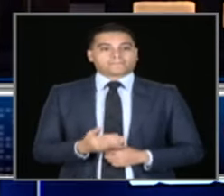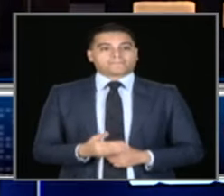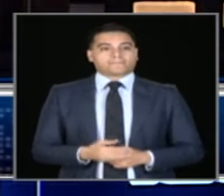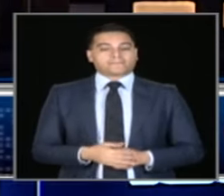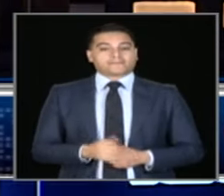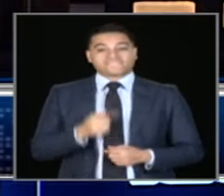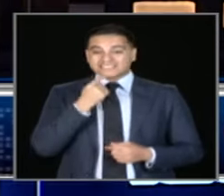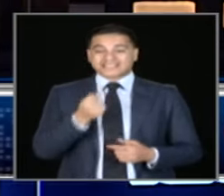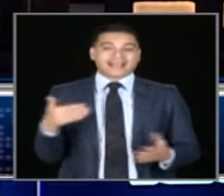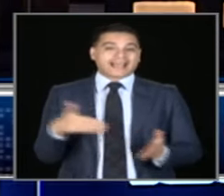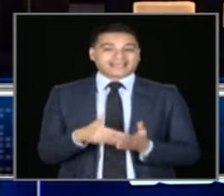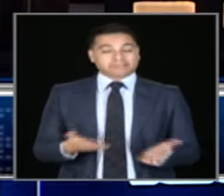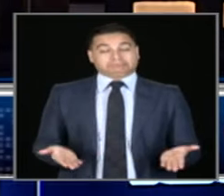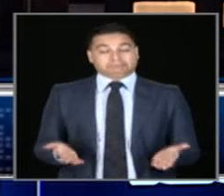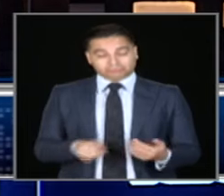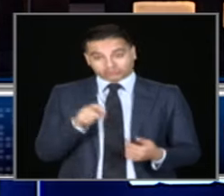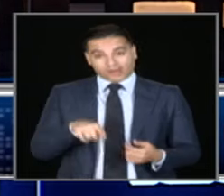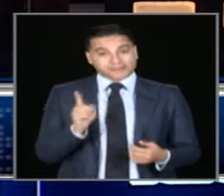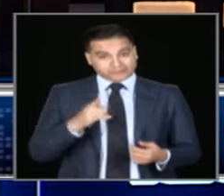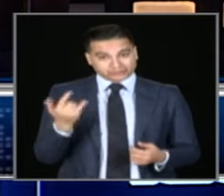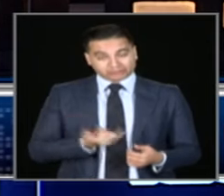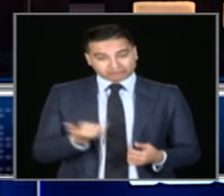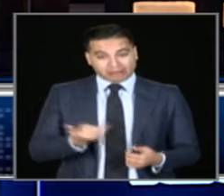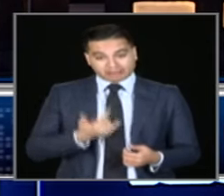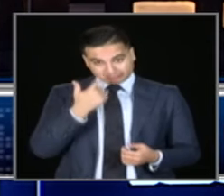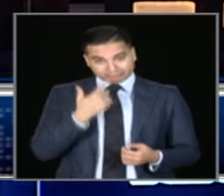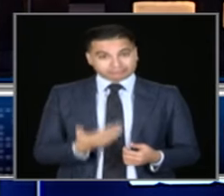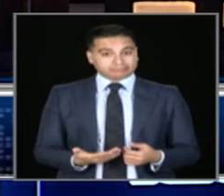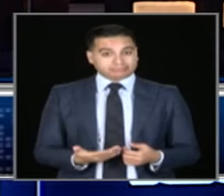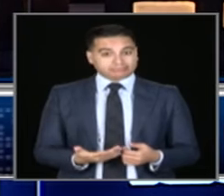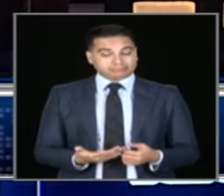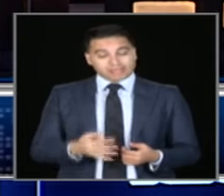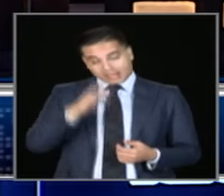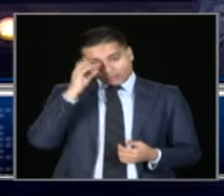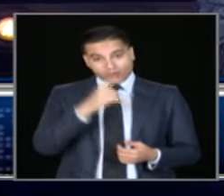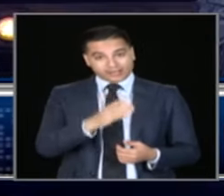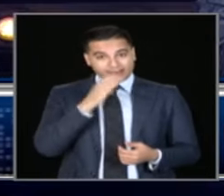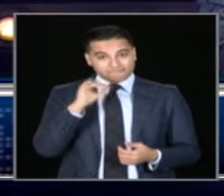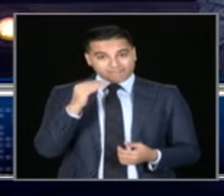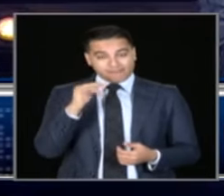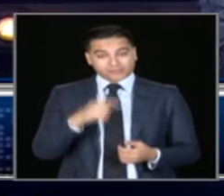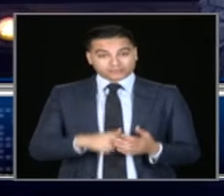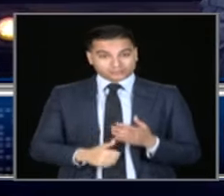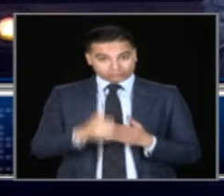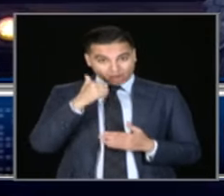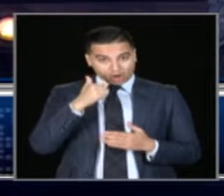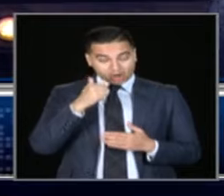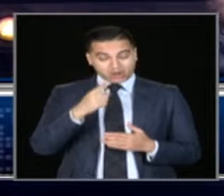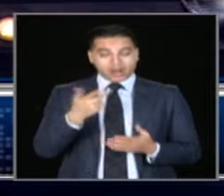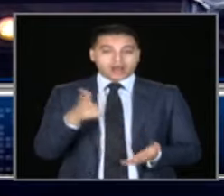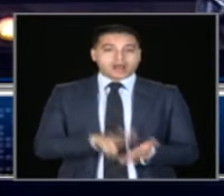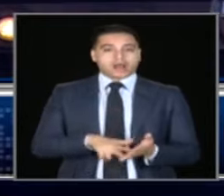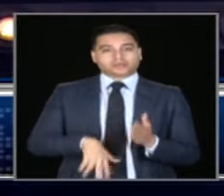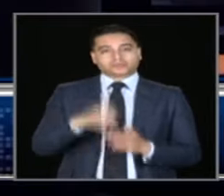في الثانية الأخيرة. السؤال مش سهل. محمد حسن مرسي، لو أجابتك صح ألف مبروك الثلاث نقاط، لو أجابتك